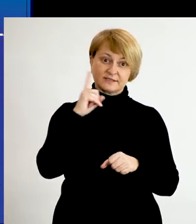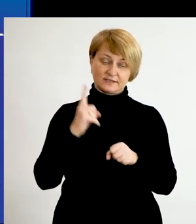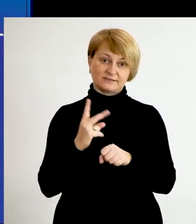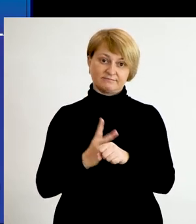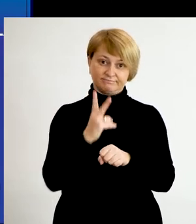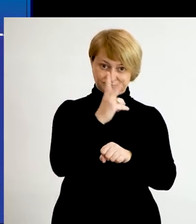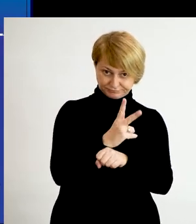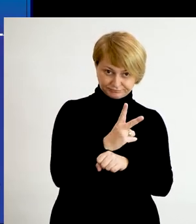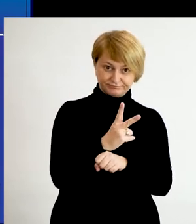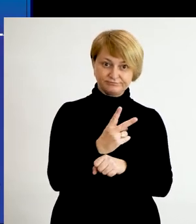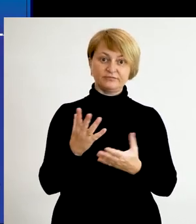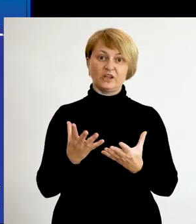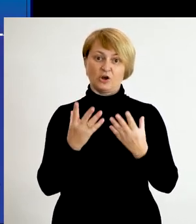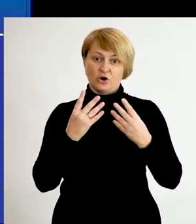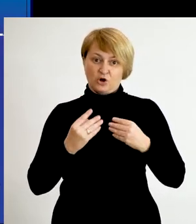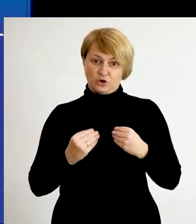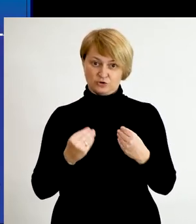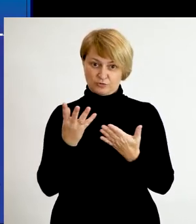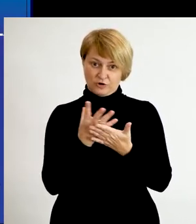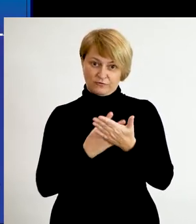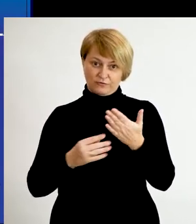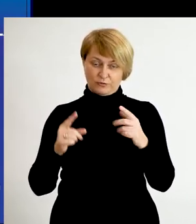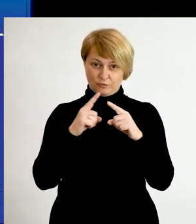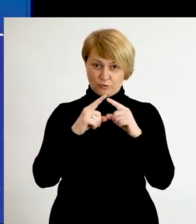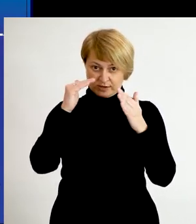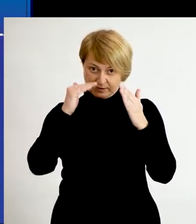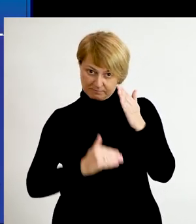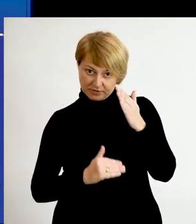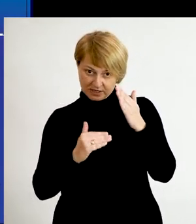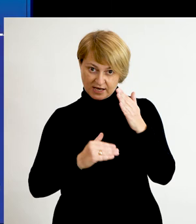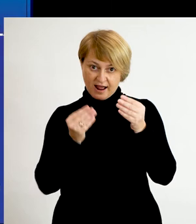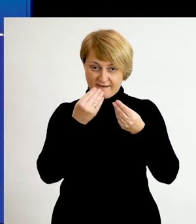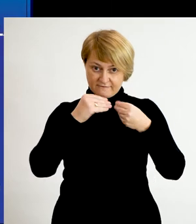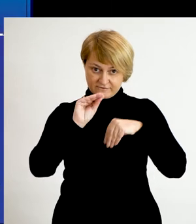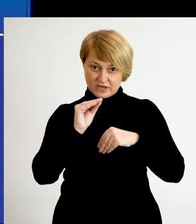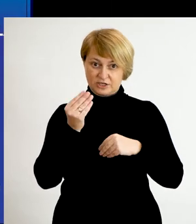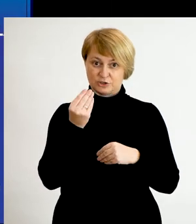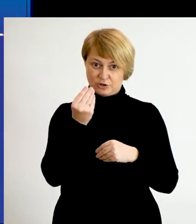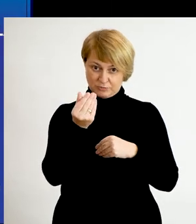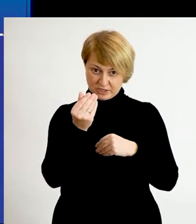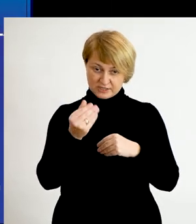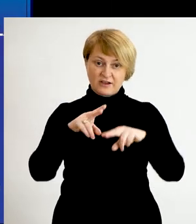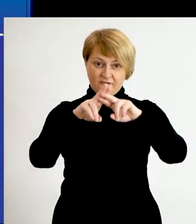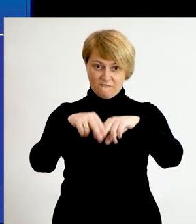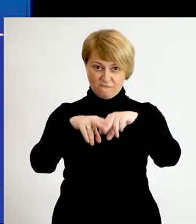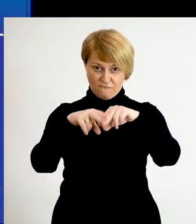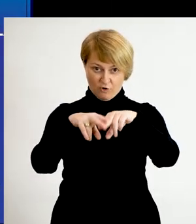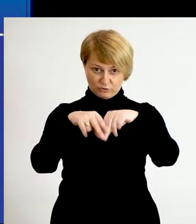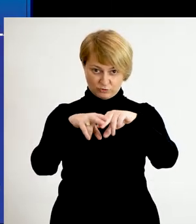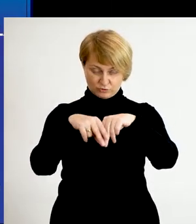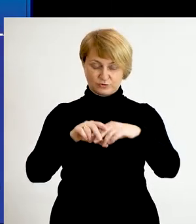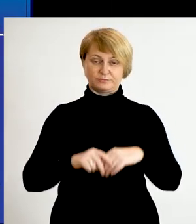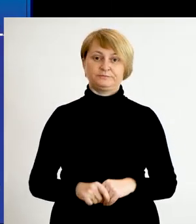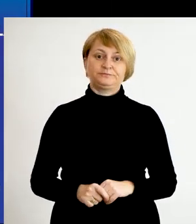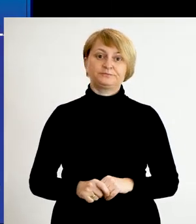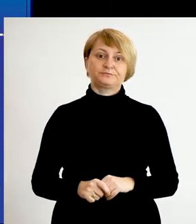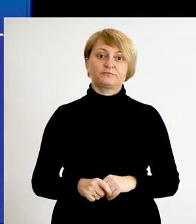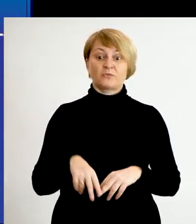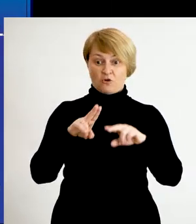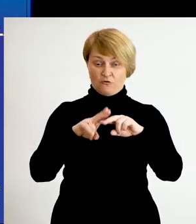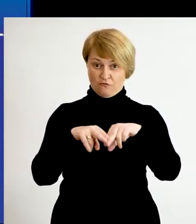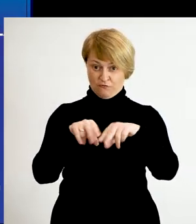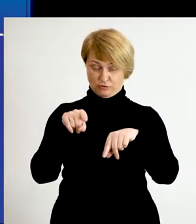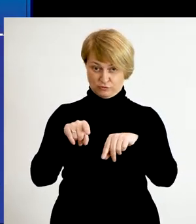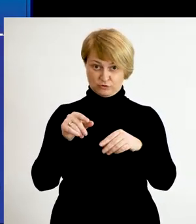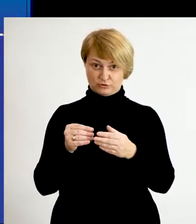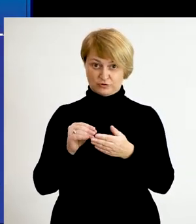zdecydują przystąpić, więc dostaną pensję mniejszą, ale za to większa kwota pieniędzy trafi na tak zwany fundusz. Fundusz,